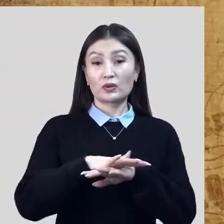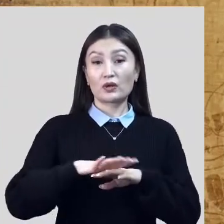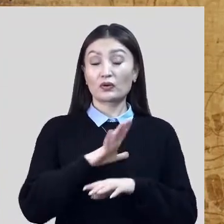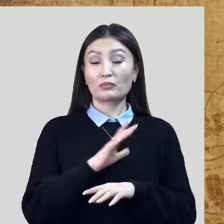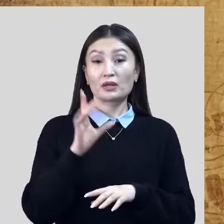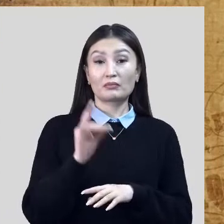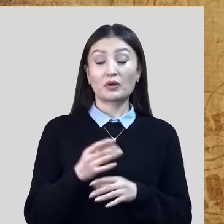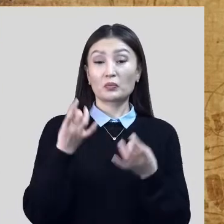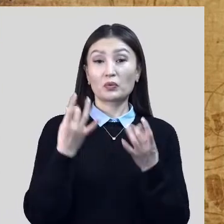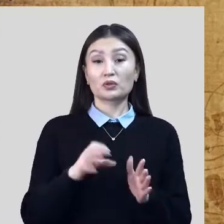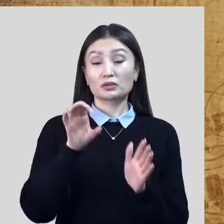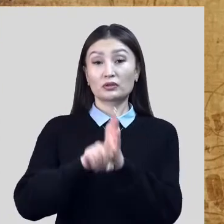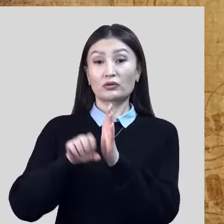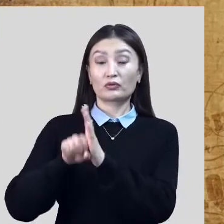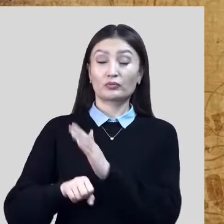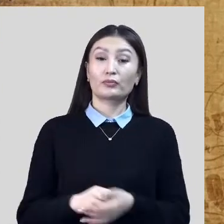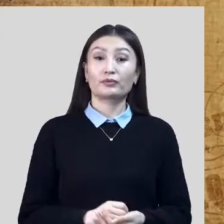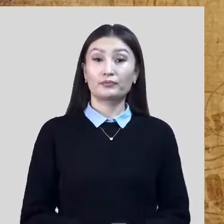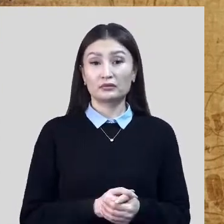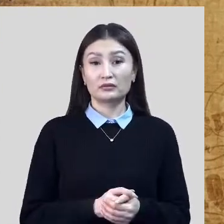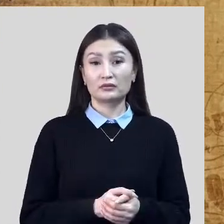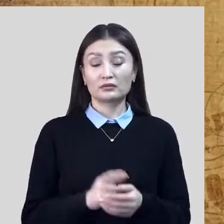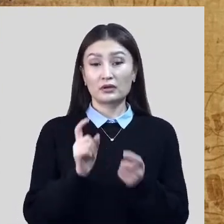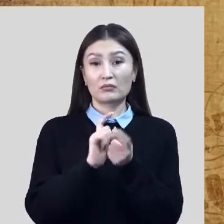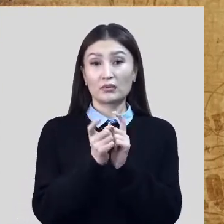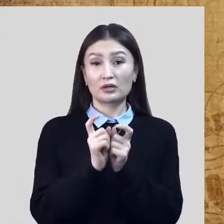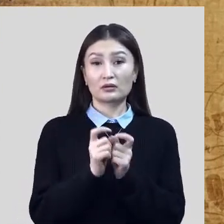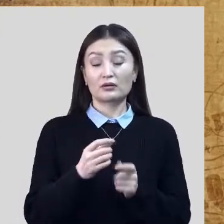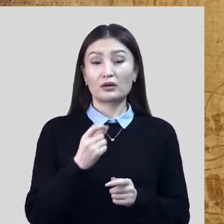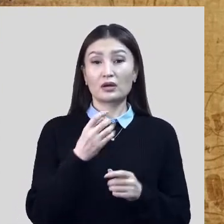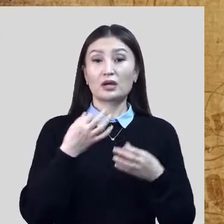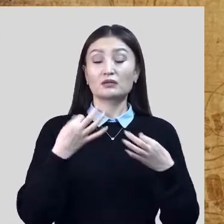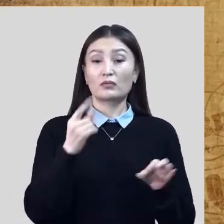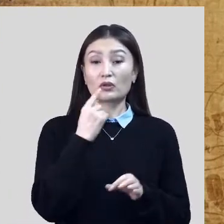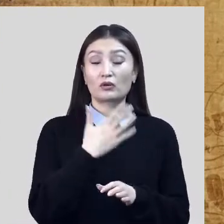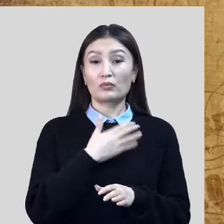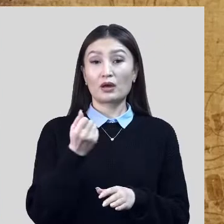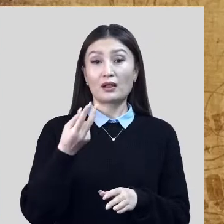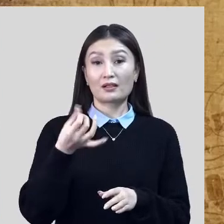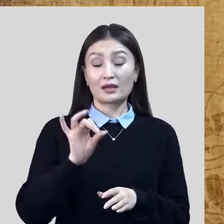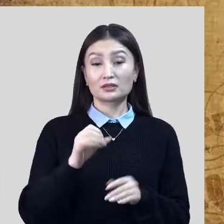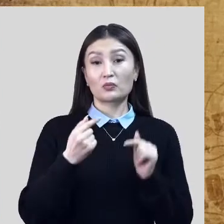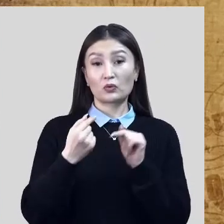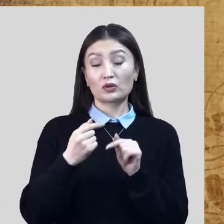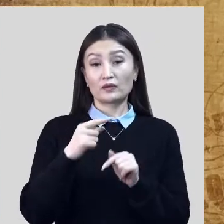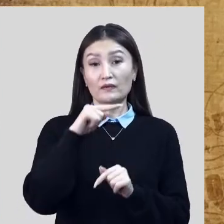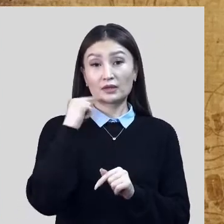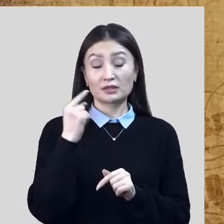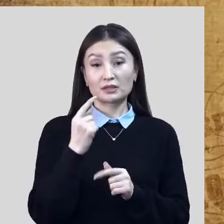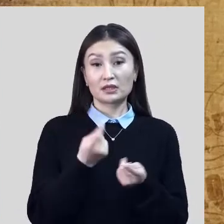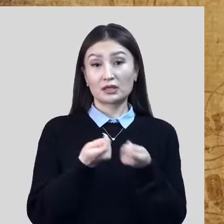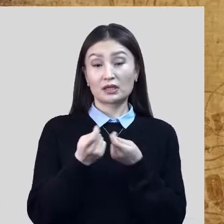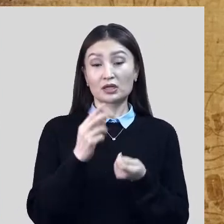бы просто истреблен царскими войсками. Борьбу вольнолюбивых алайцев против завоевателей